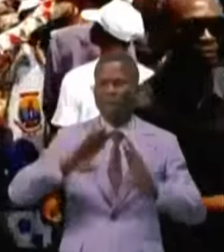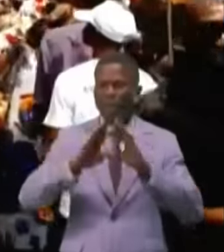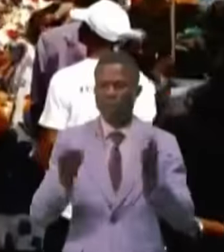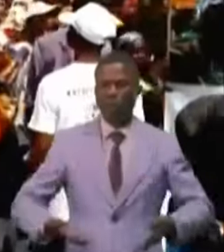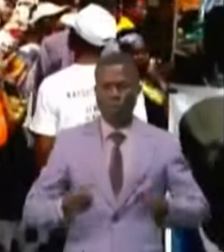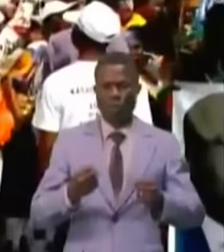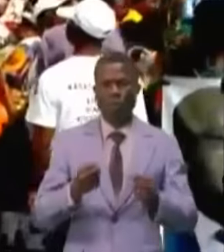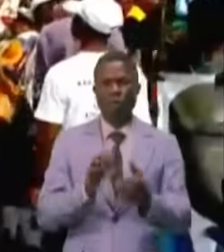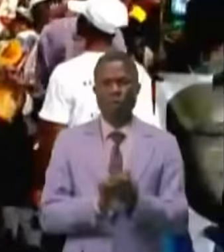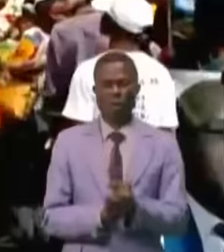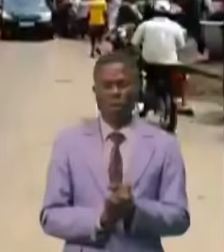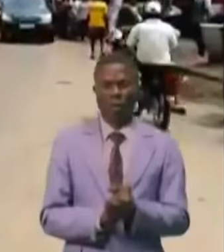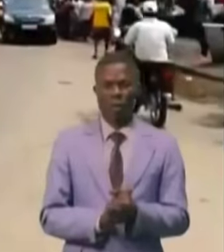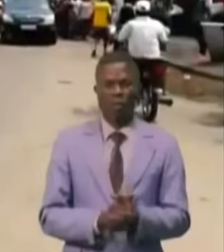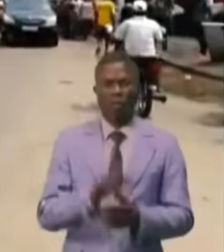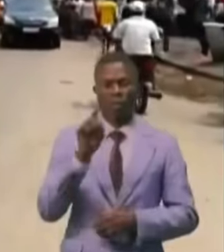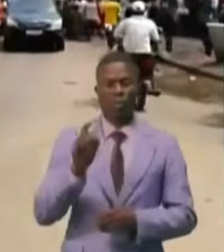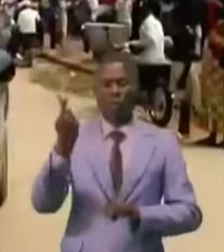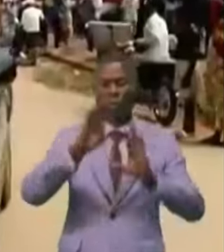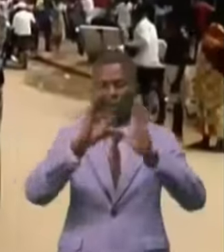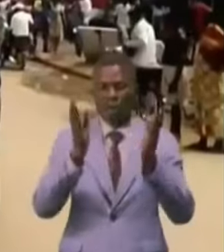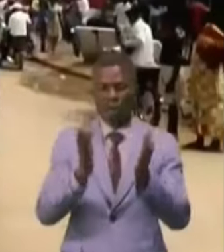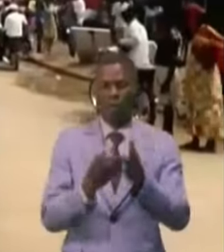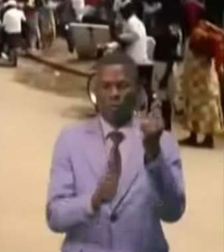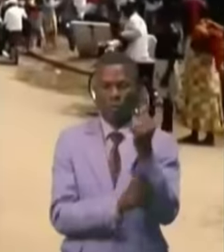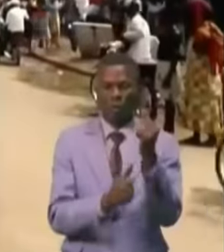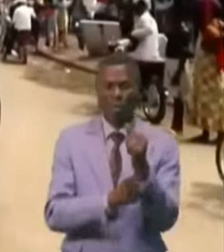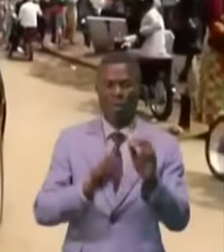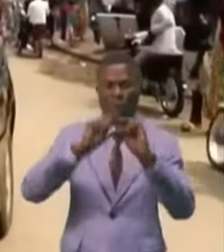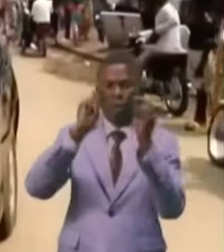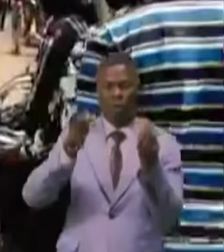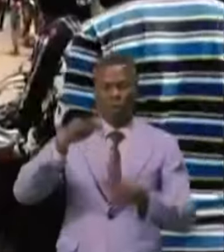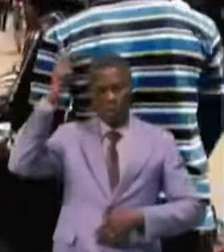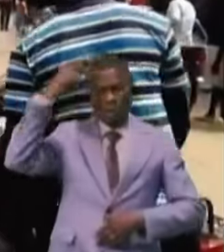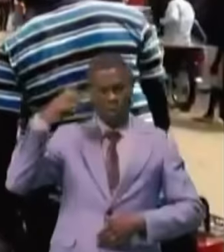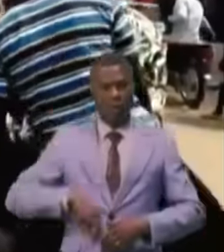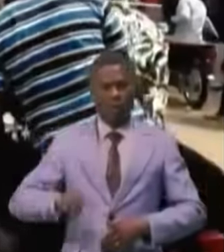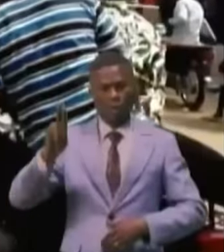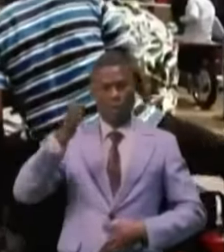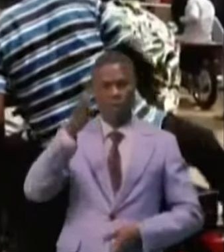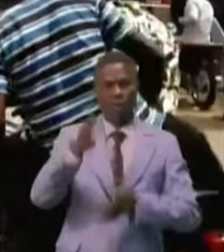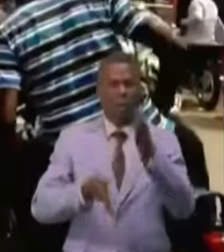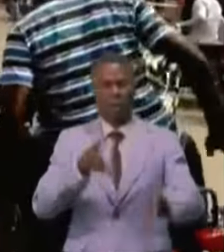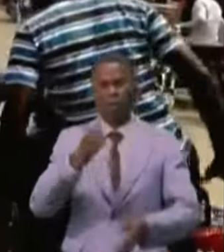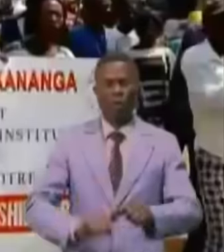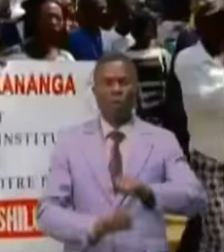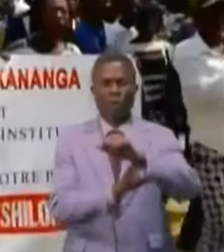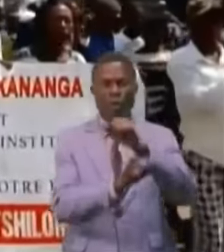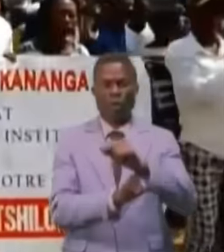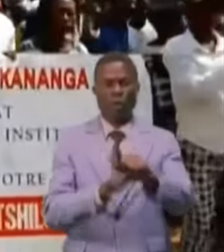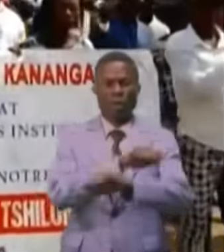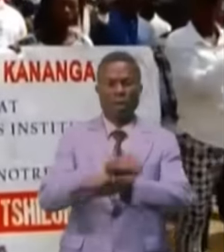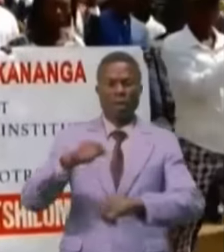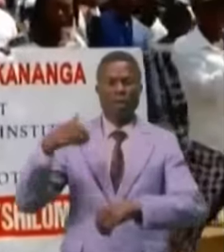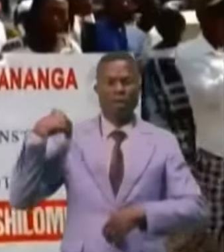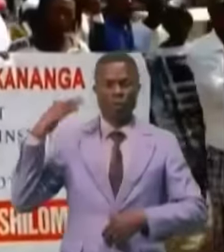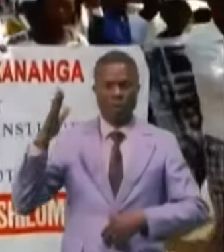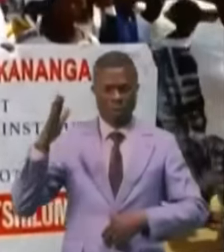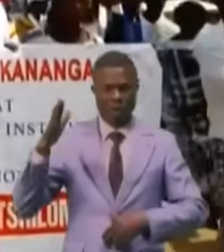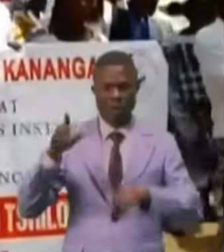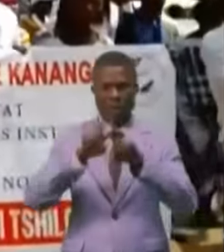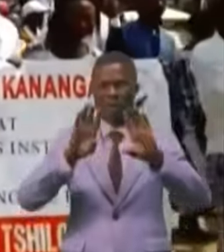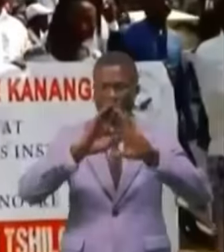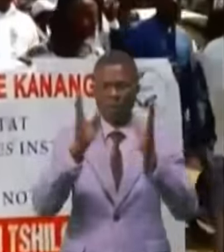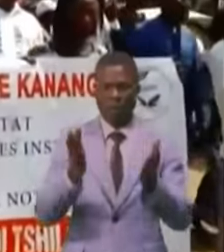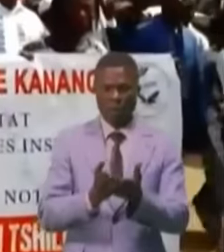Milliers de combattantes et combattants de l'UDPS et l'UFOR ont effectué une marche de soutien aux institutions de la République et à tous les